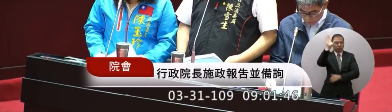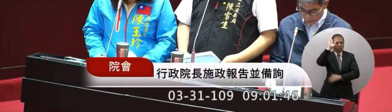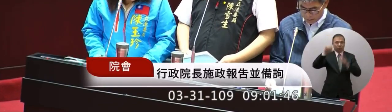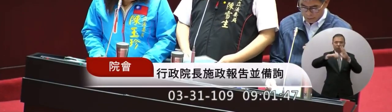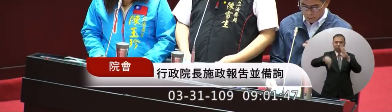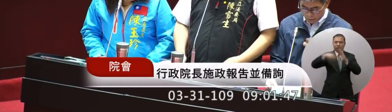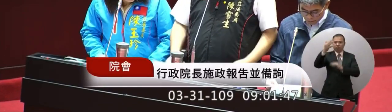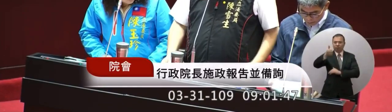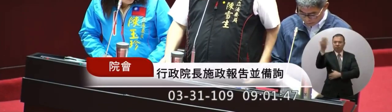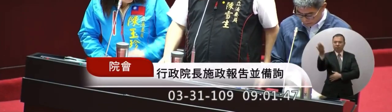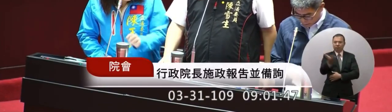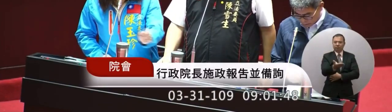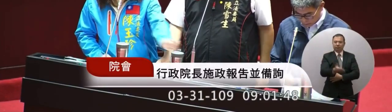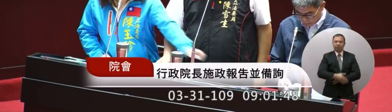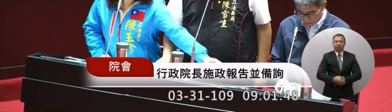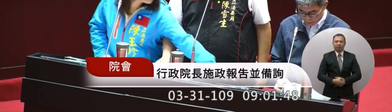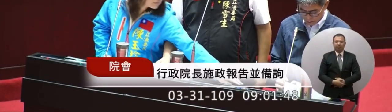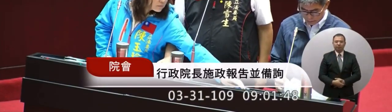苏院长。